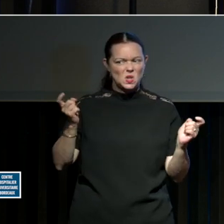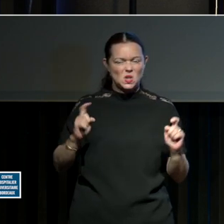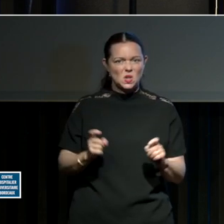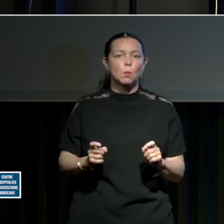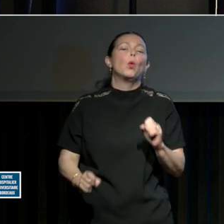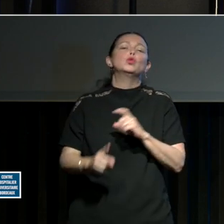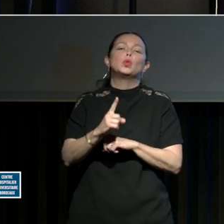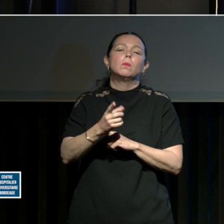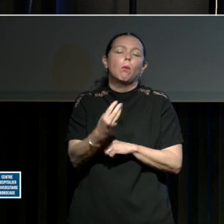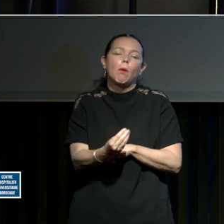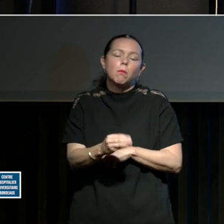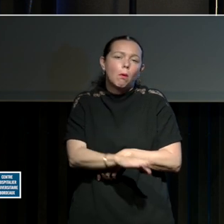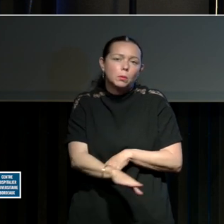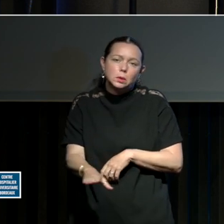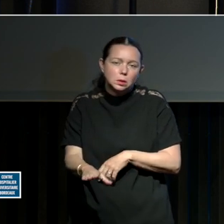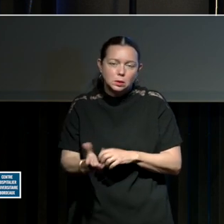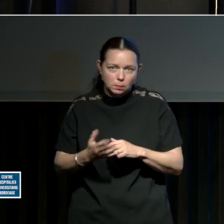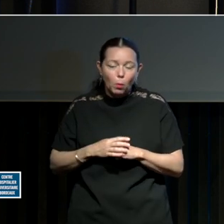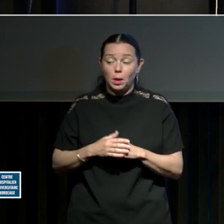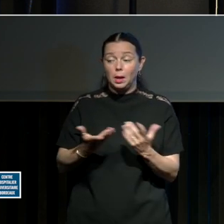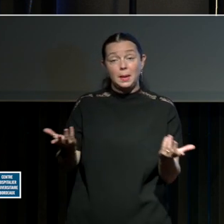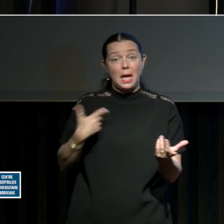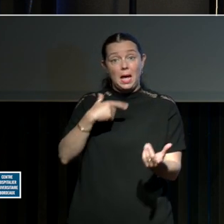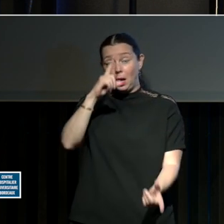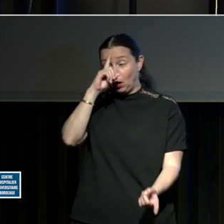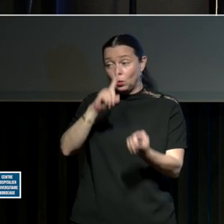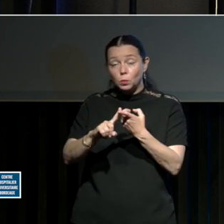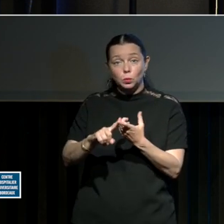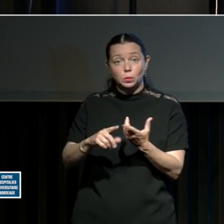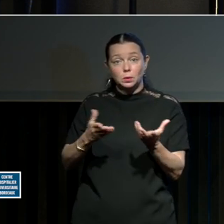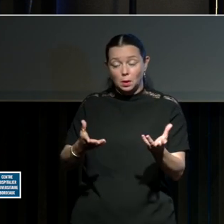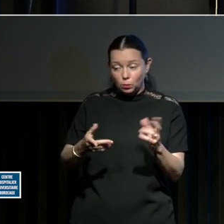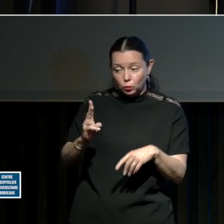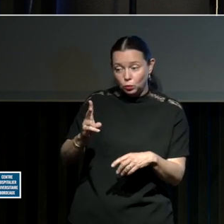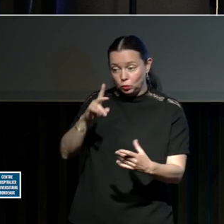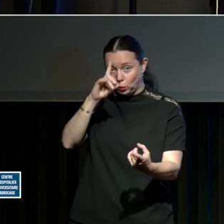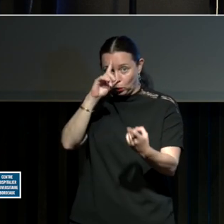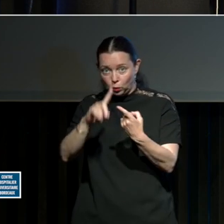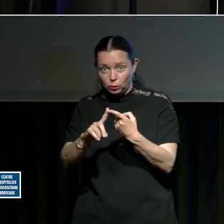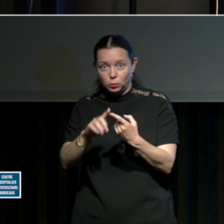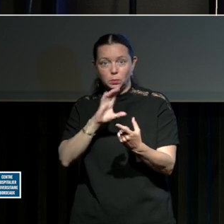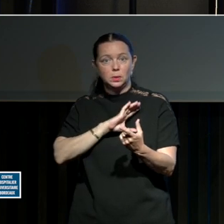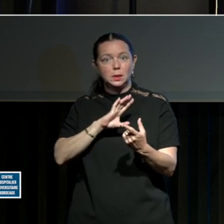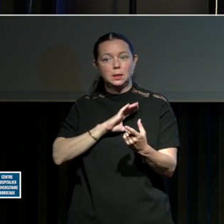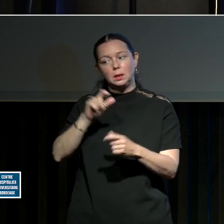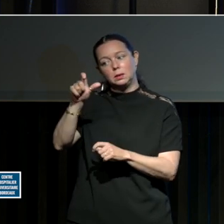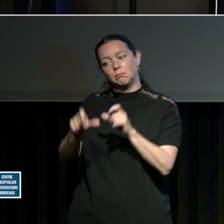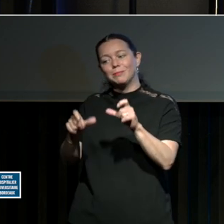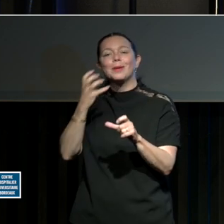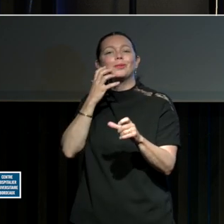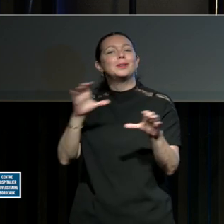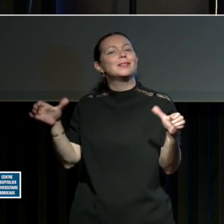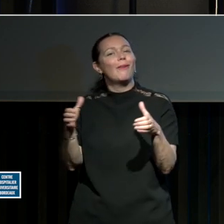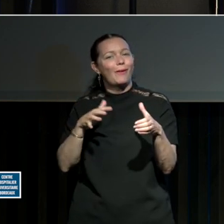les tout petits enfants, l'enjeu va être finalement plus d'apprendre l'adolescent